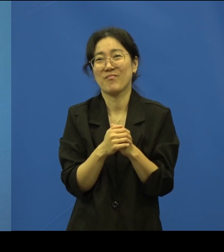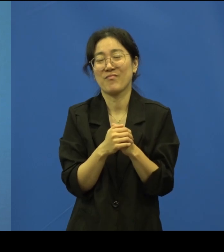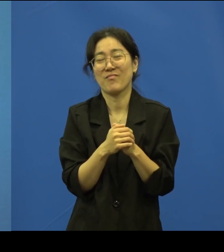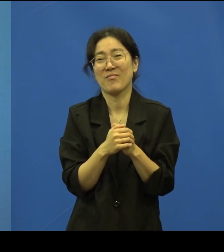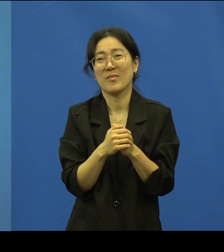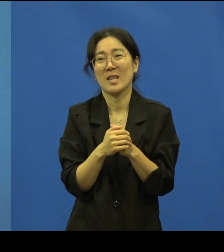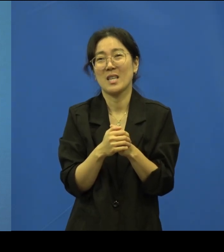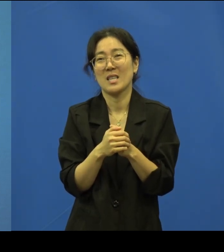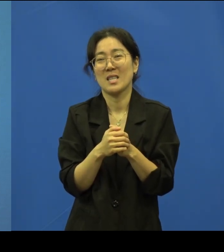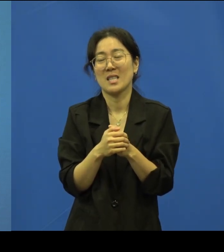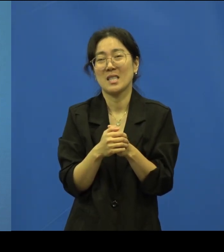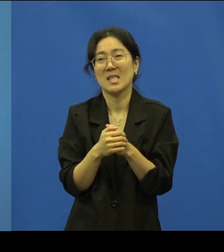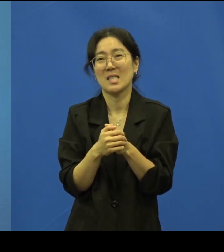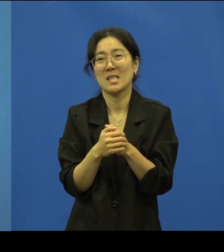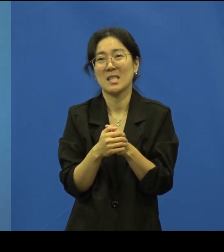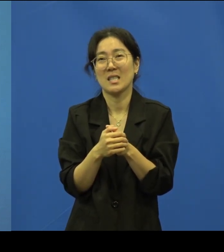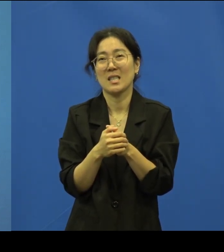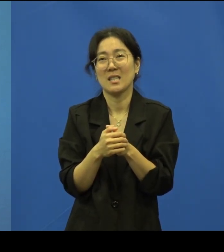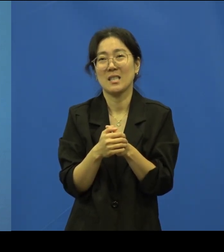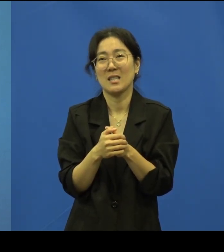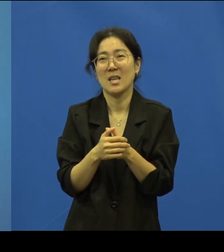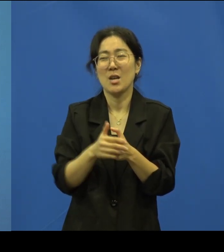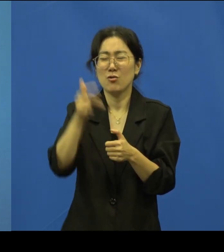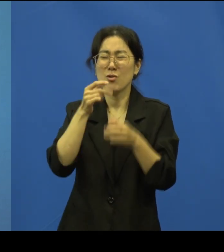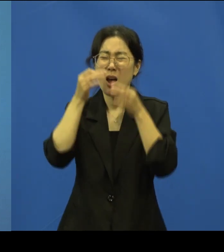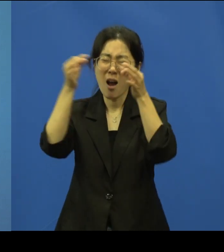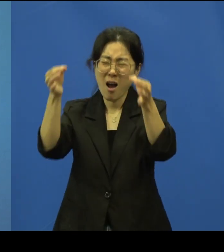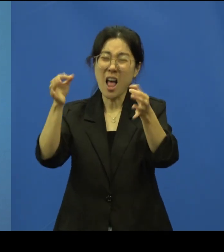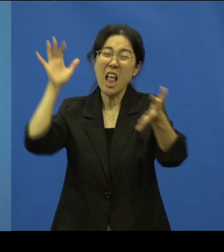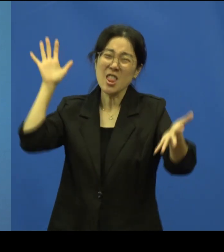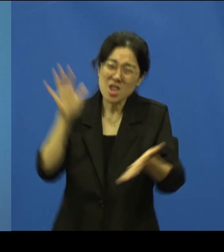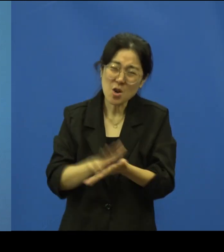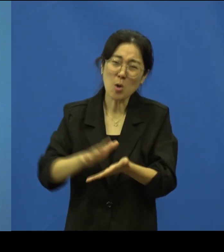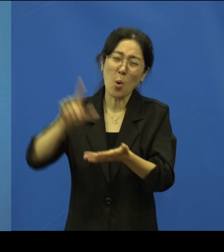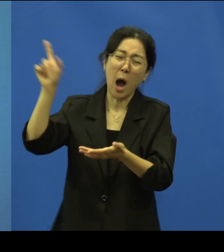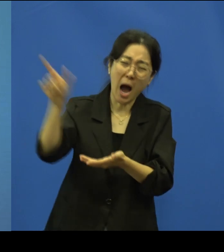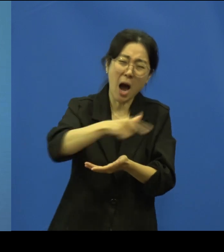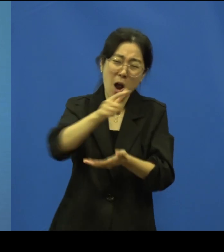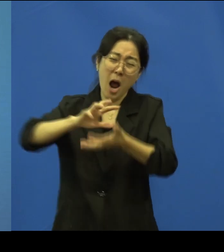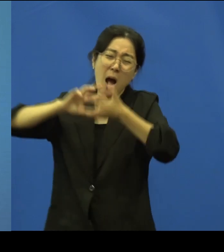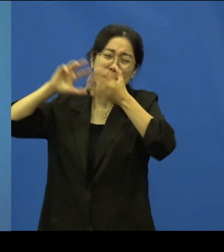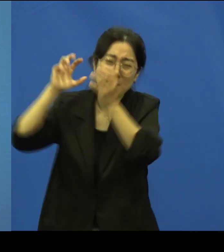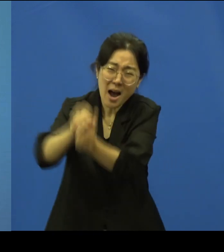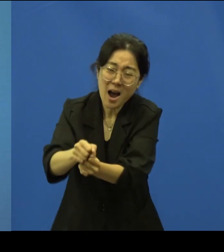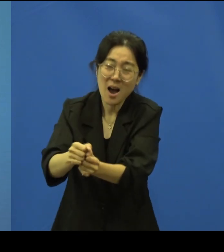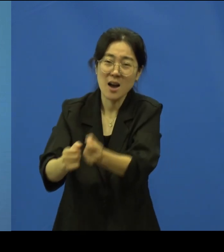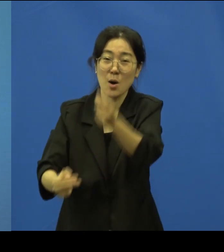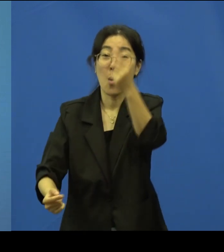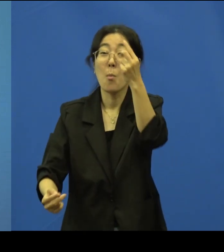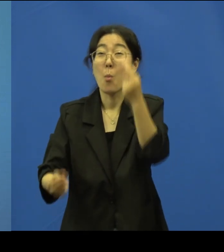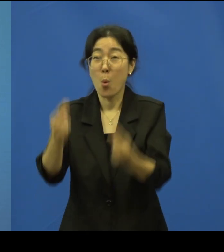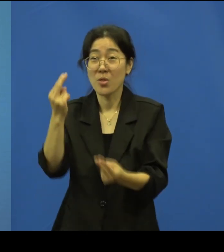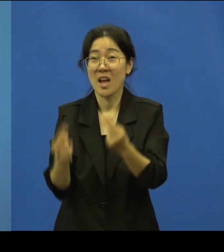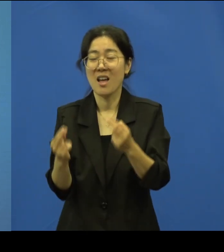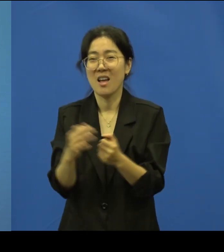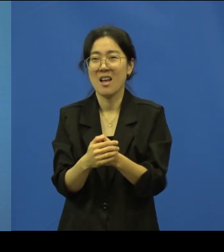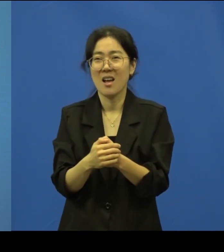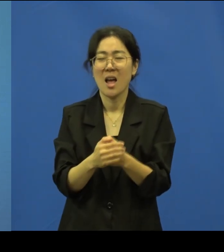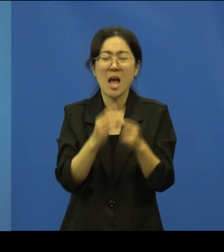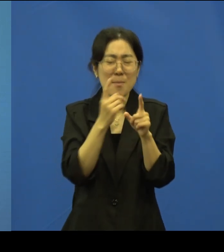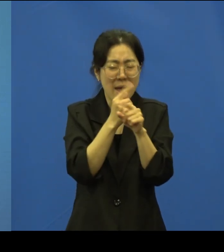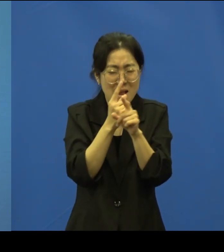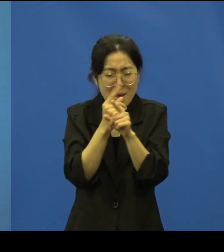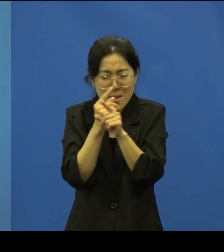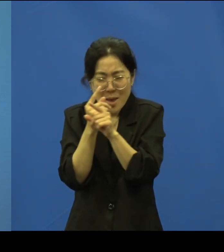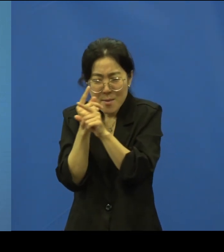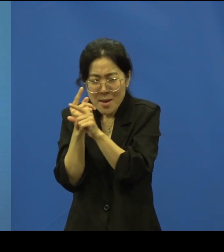항상. 그래도 물론 동성교 때는 쭉 하고 부르짖지만, 언젠가 어느 형님이 군대를 갔다가